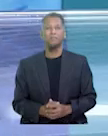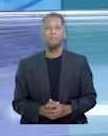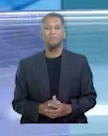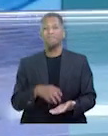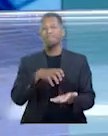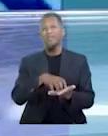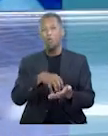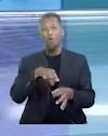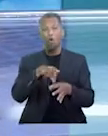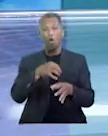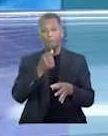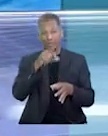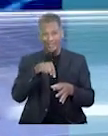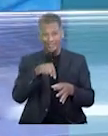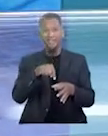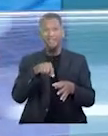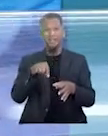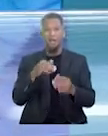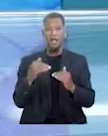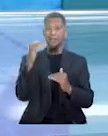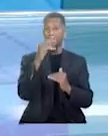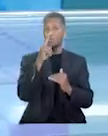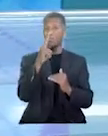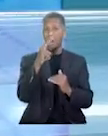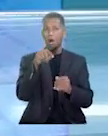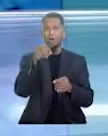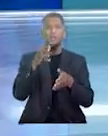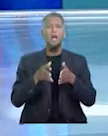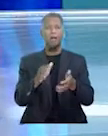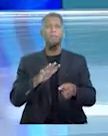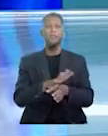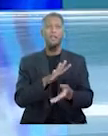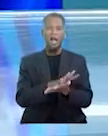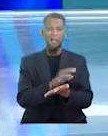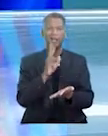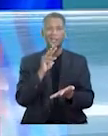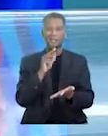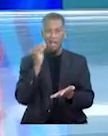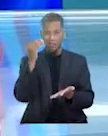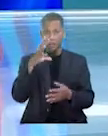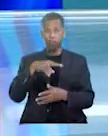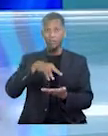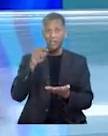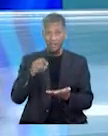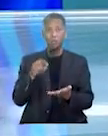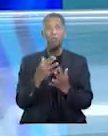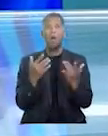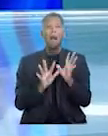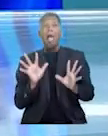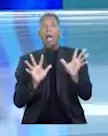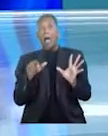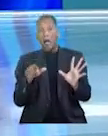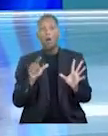Pemirsa, kebakaran kedai kopi berlantai dua di Jalan Percetakan Negara Jakarta Pusat membuat panik warga dan para karyawan.